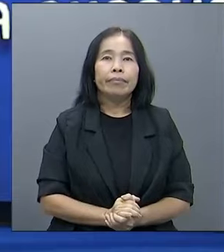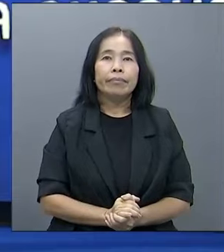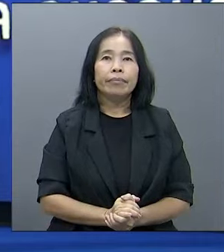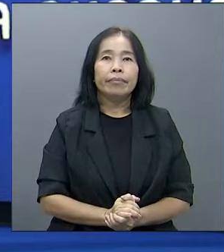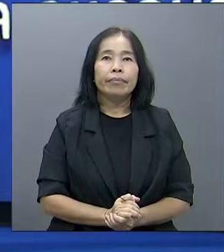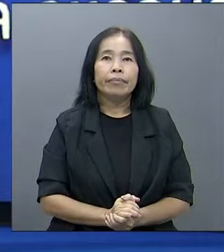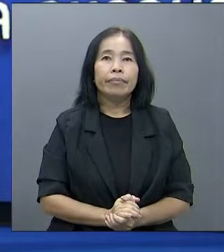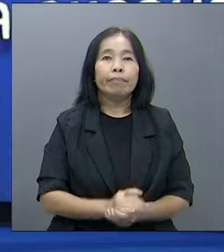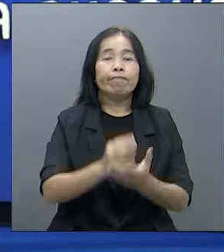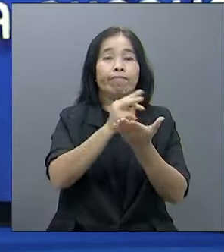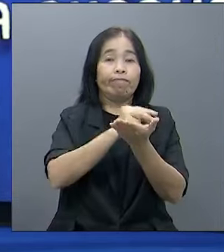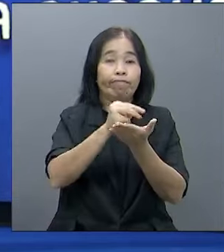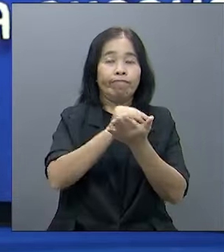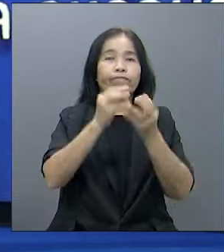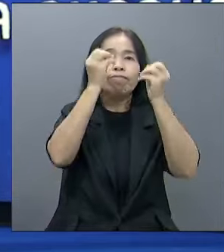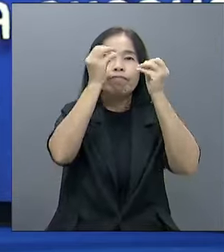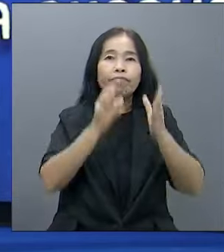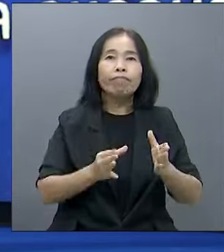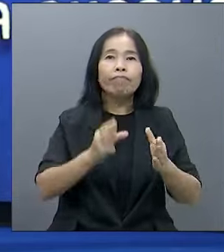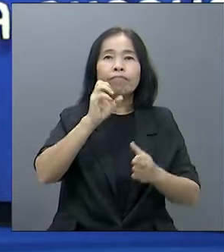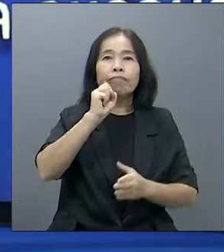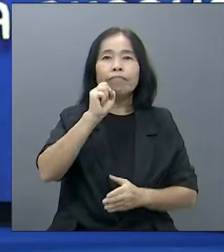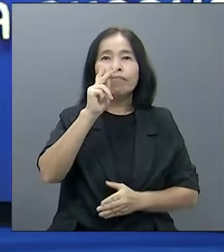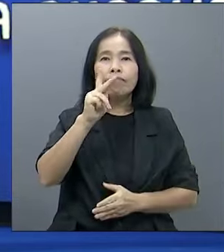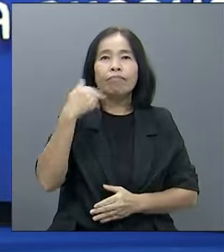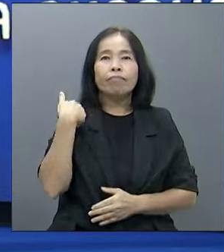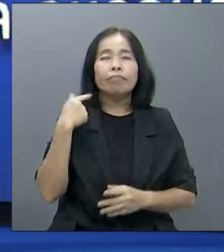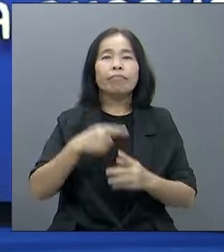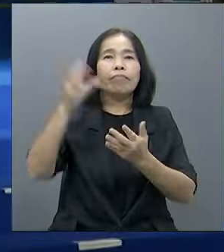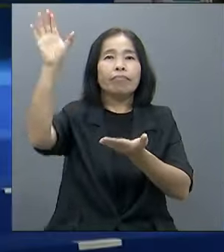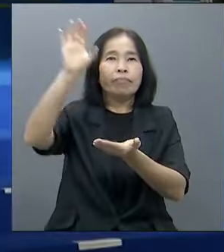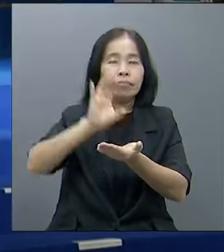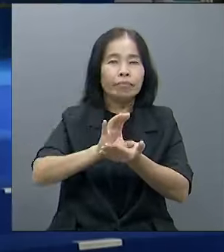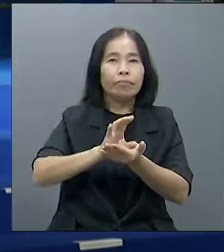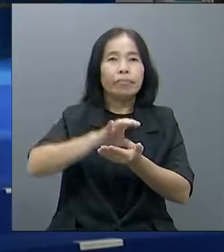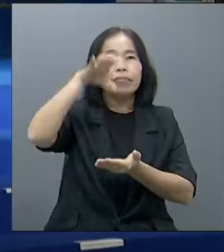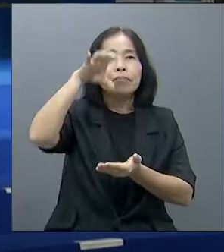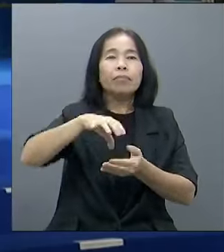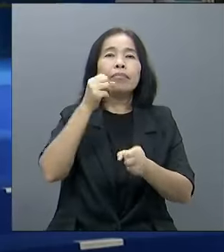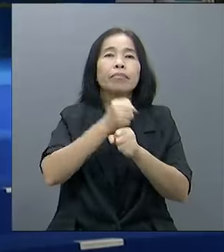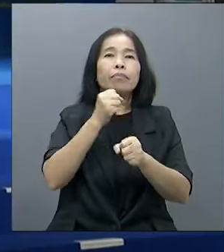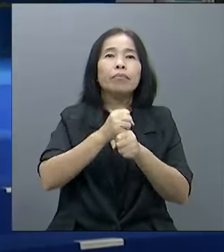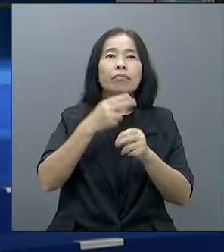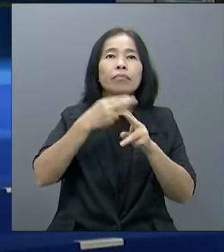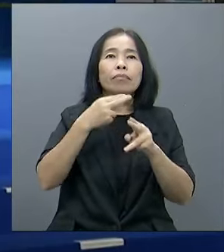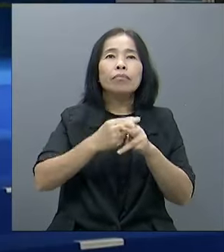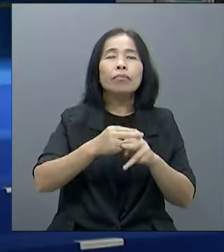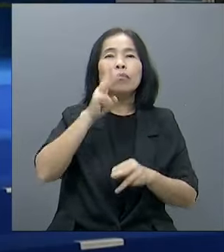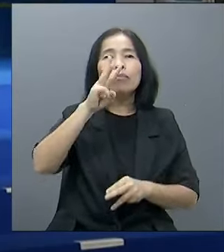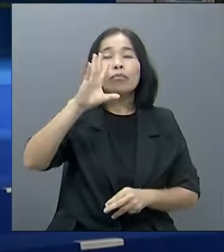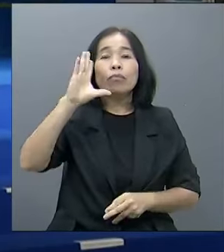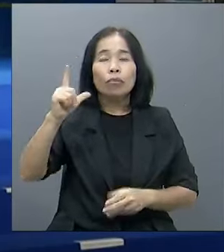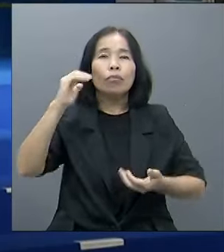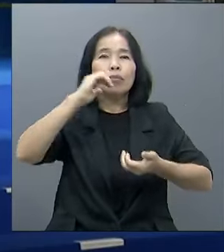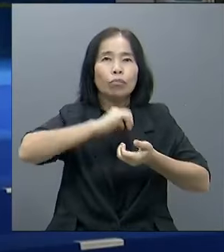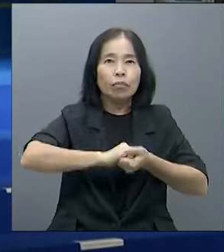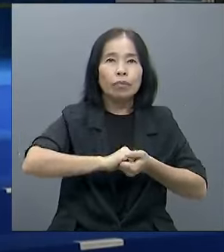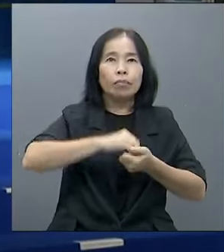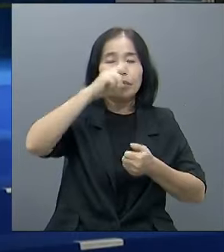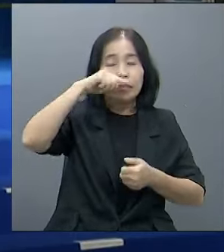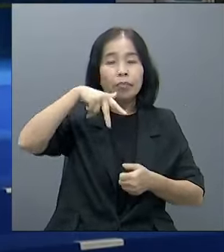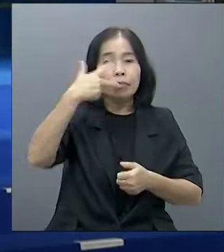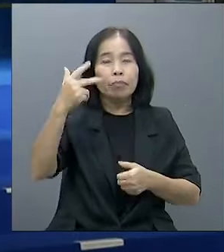มูลนิธิอาจารย์สุกรีเจริญสุขครับได้รับทุนวิจัยจากสำนักงานการวิจัยแห่งชาติหรือว่าวช.ร่วมกับไทย PBS ครับจัดโครงการประล